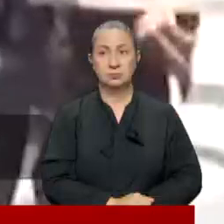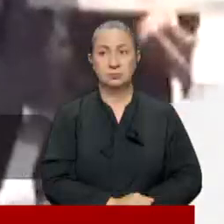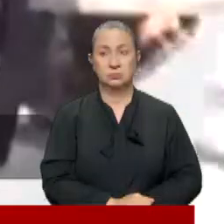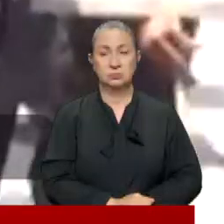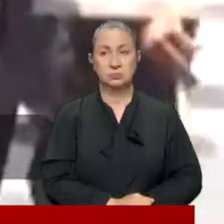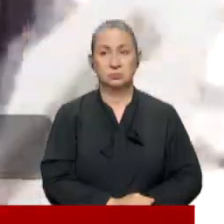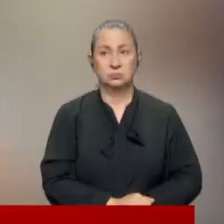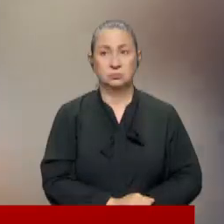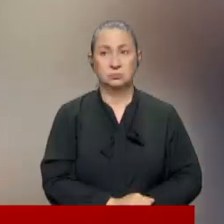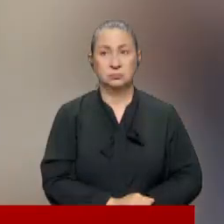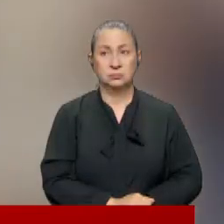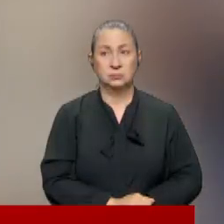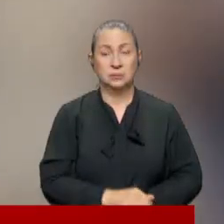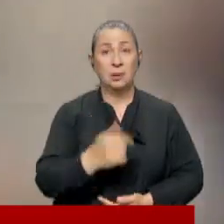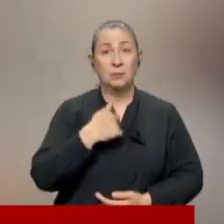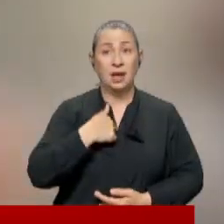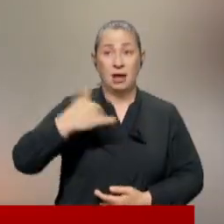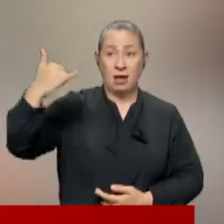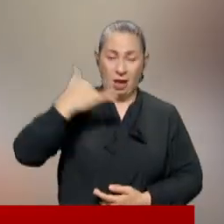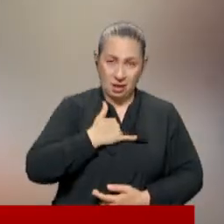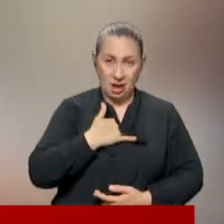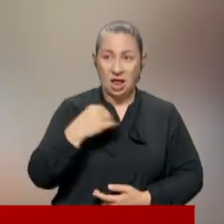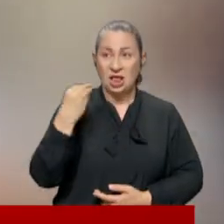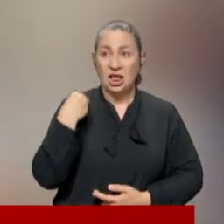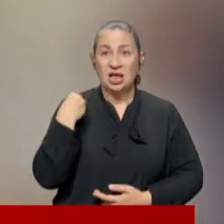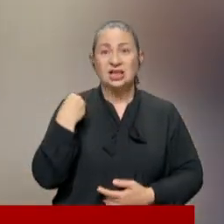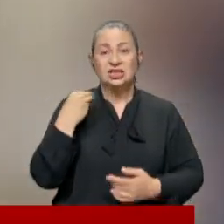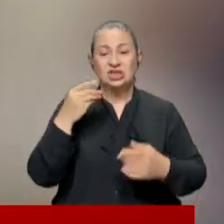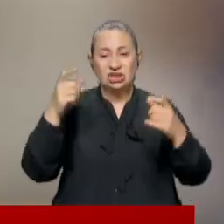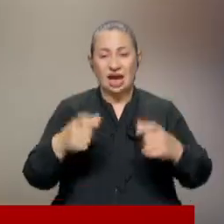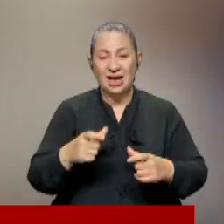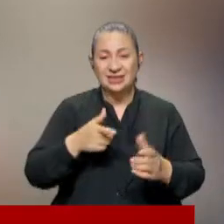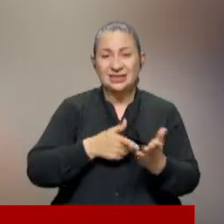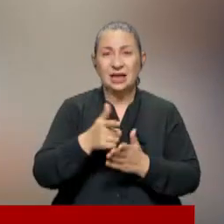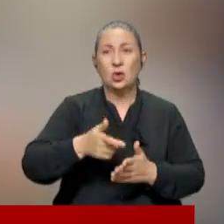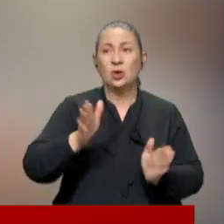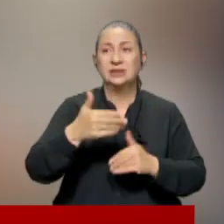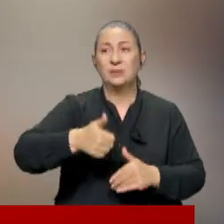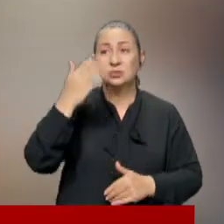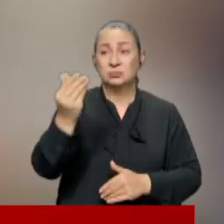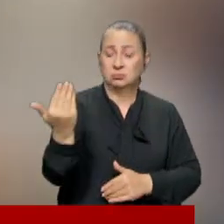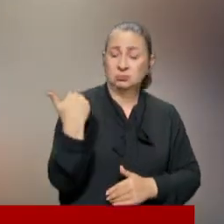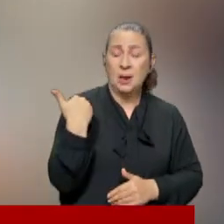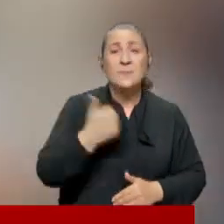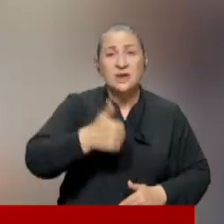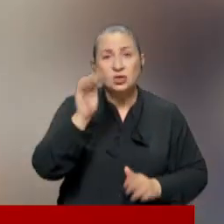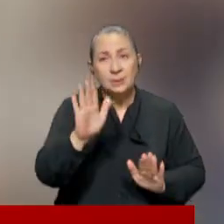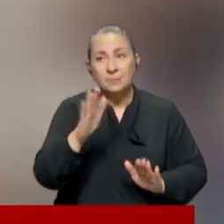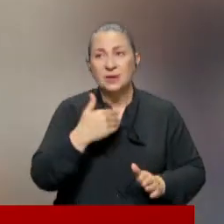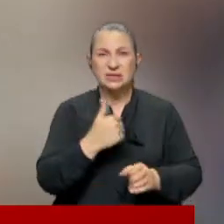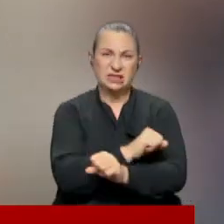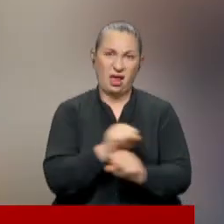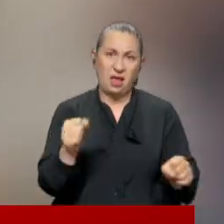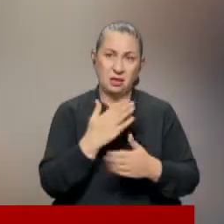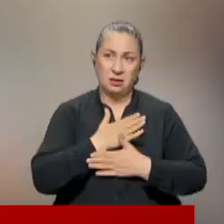yardımcı ol. Ne olur. Beni aradılar. Yenişehir Ziraat Odası Başkanı olarak dediler ki başkanım biz zarar